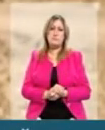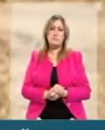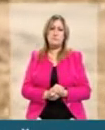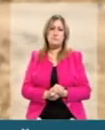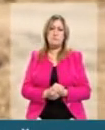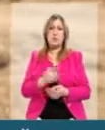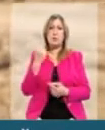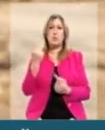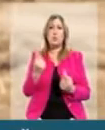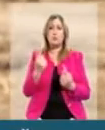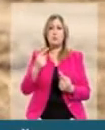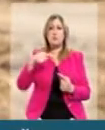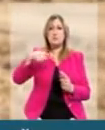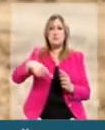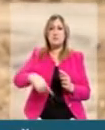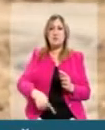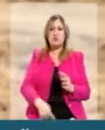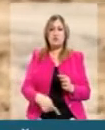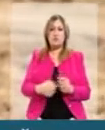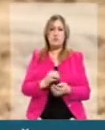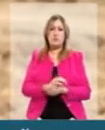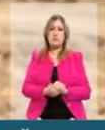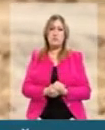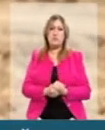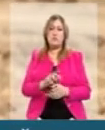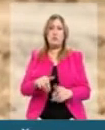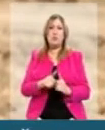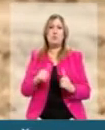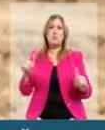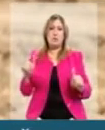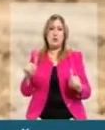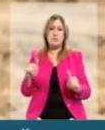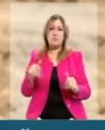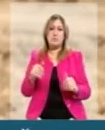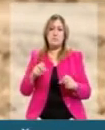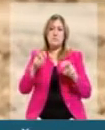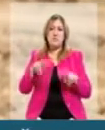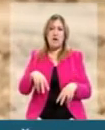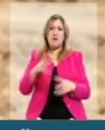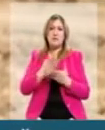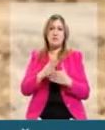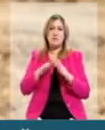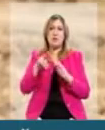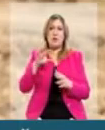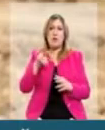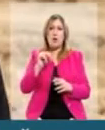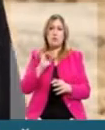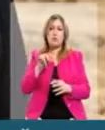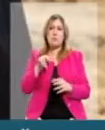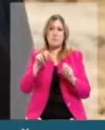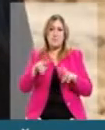пилотная скважина. Пилотная скважина, допустим, они размеряют все это специальным прибором, локатор называется.